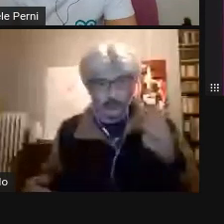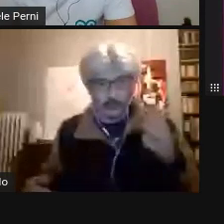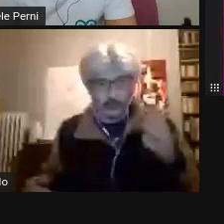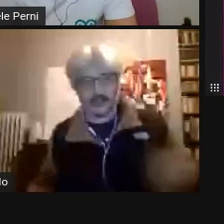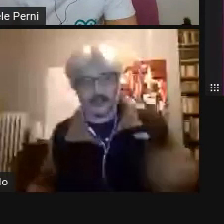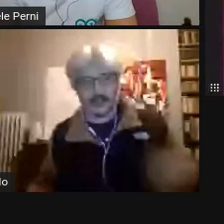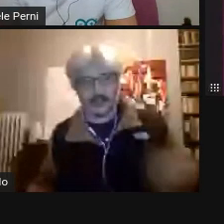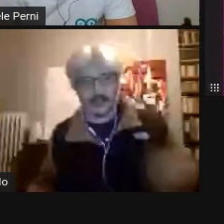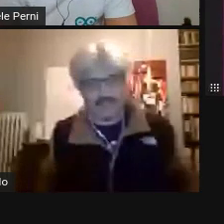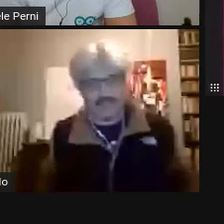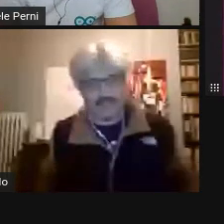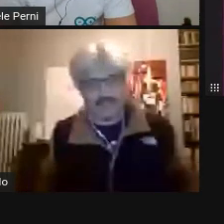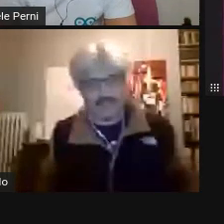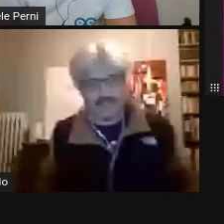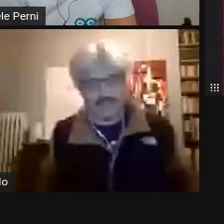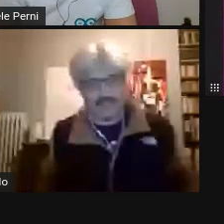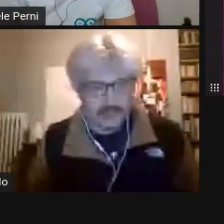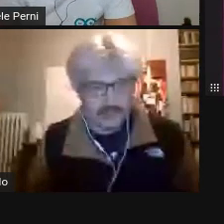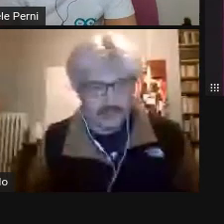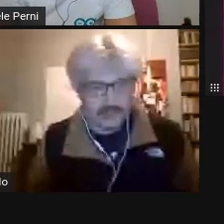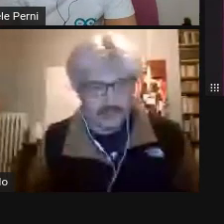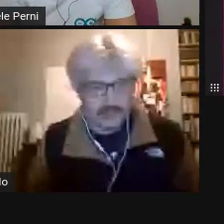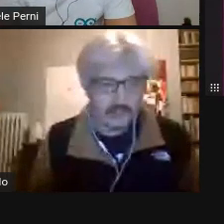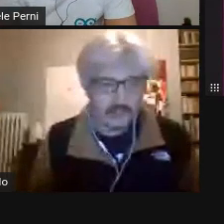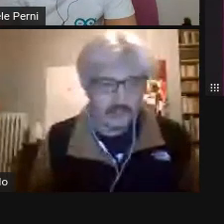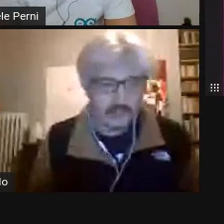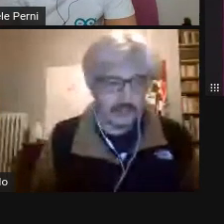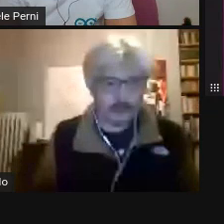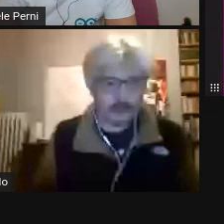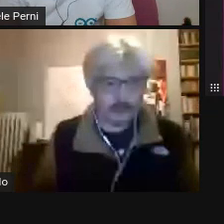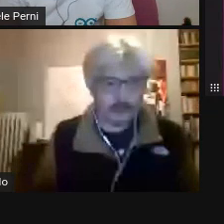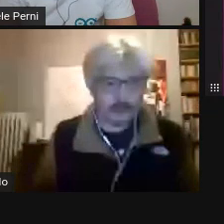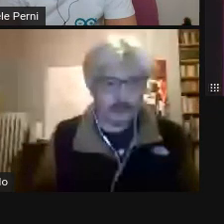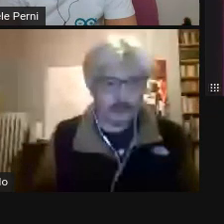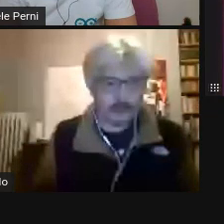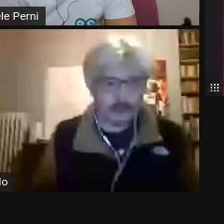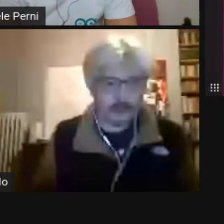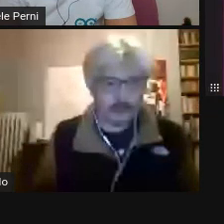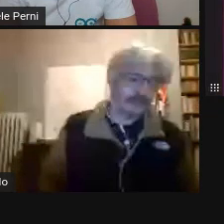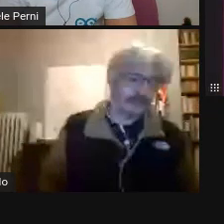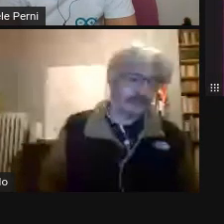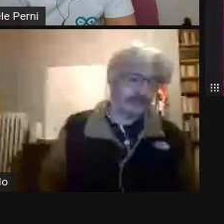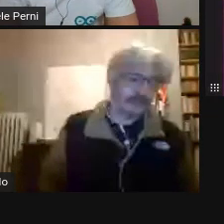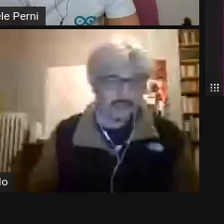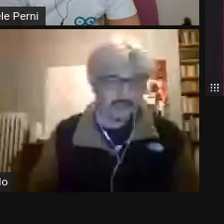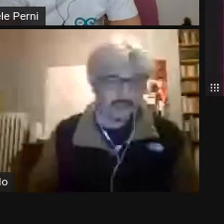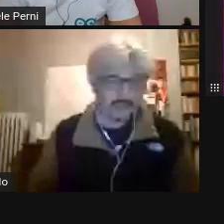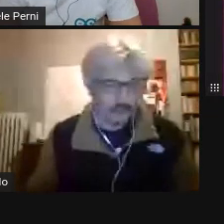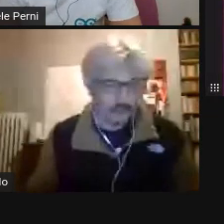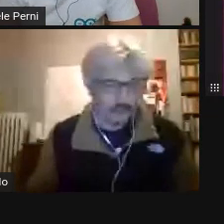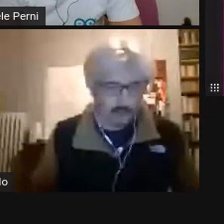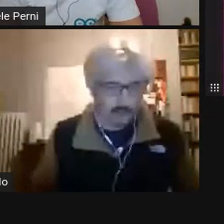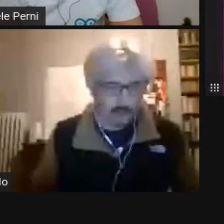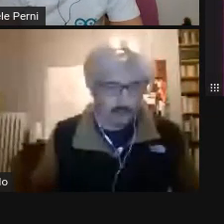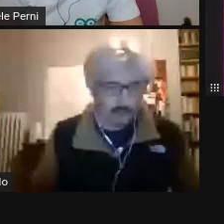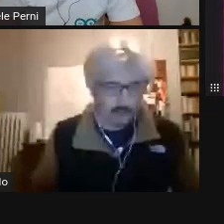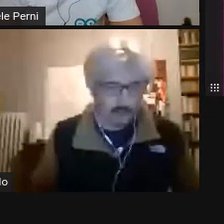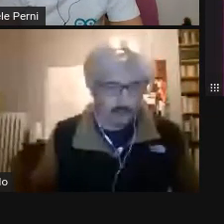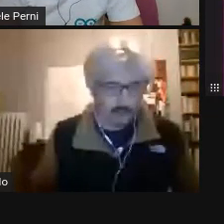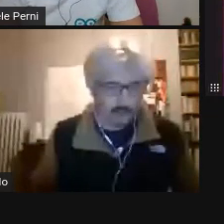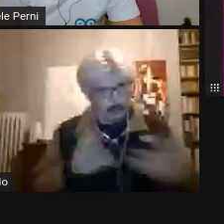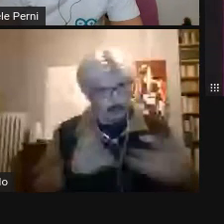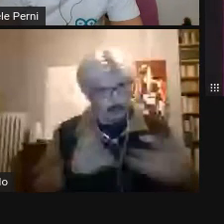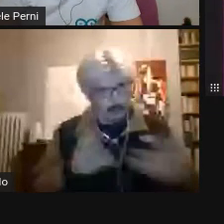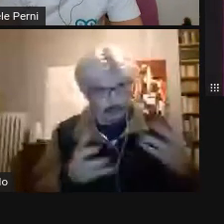quando fu realizzato nel 2016 2017 con Arduino ne costava mi pare di ricordare scocca inclusa 80-90